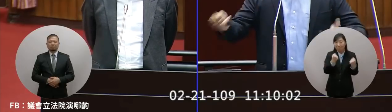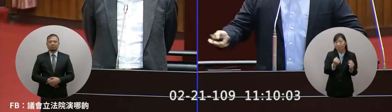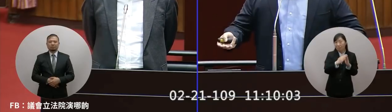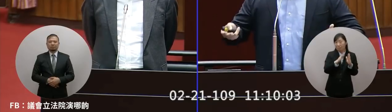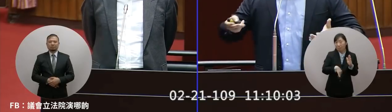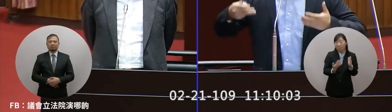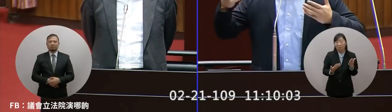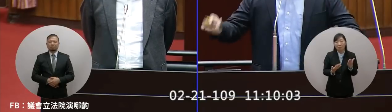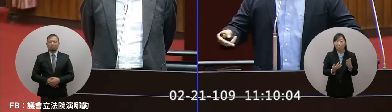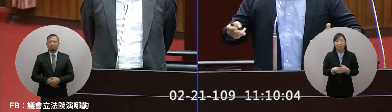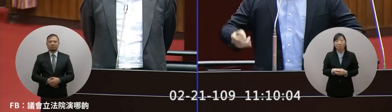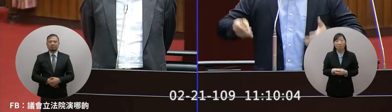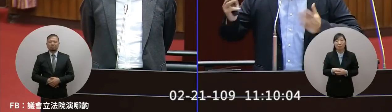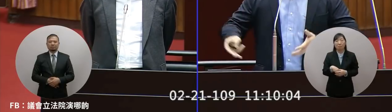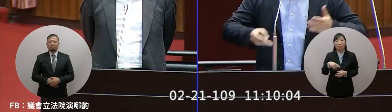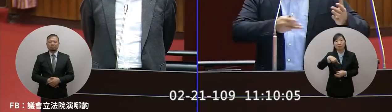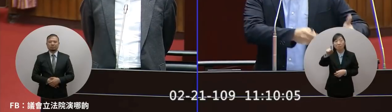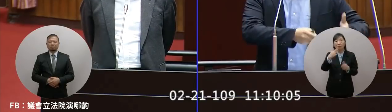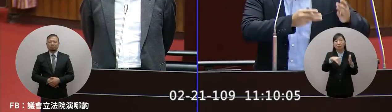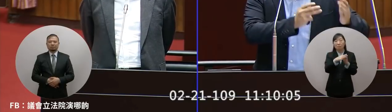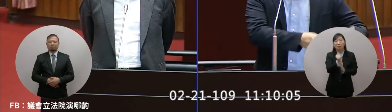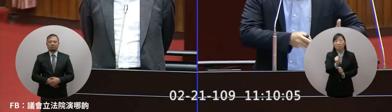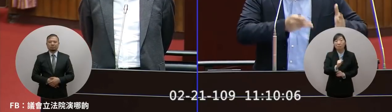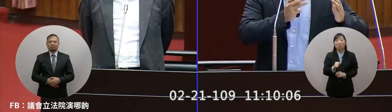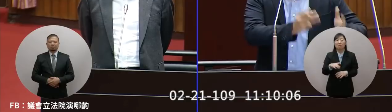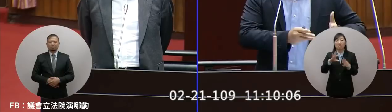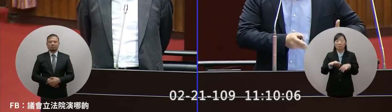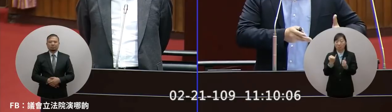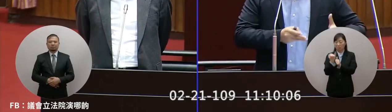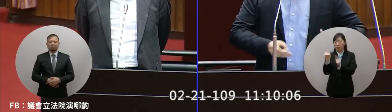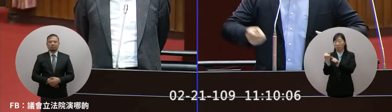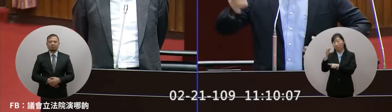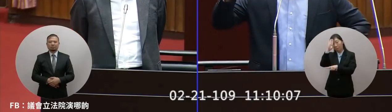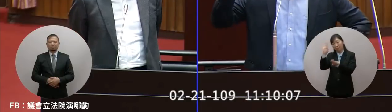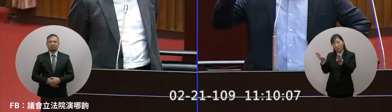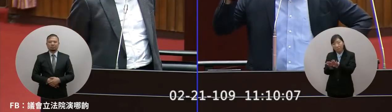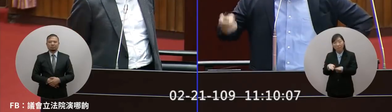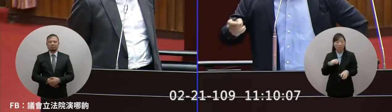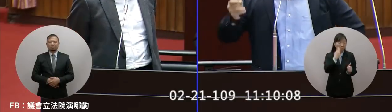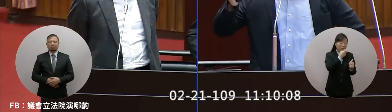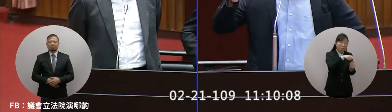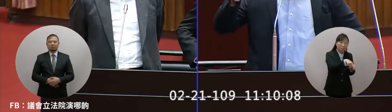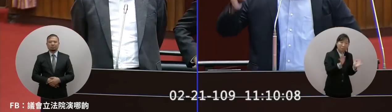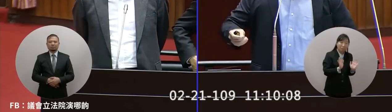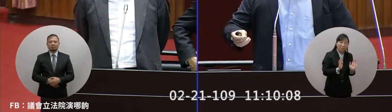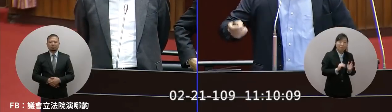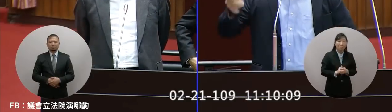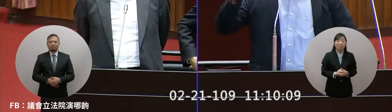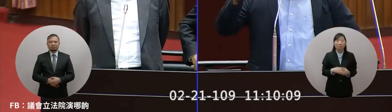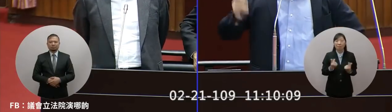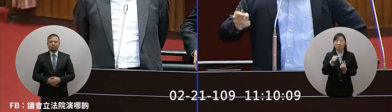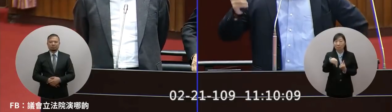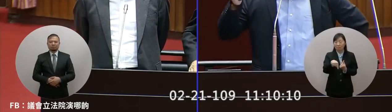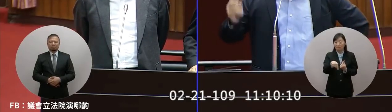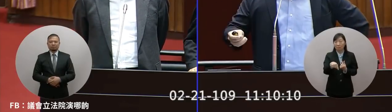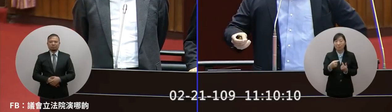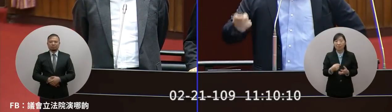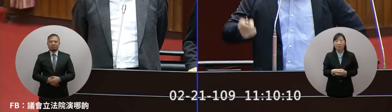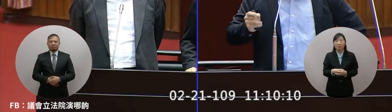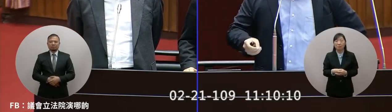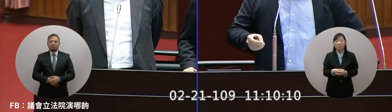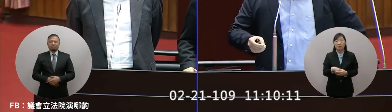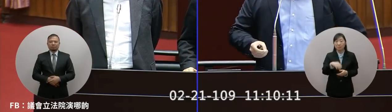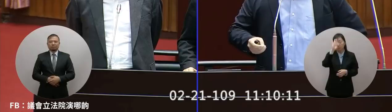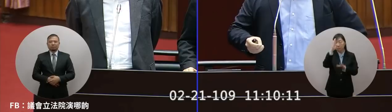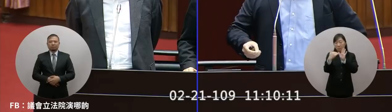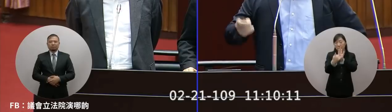法这个去学校，所以我太太请假在家这个照顾。那这样的是不是就是说居家？事实上，这